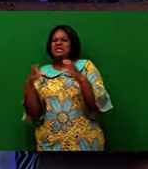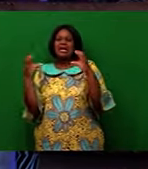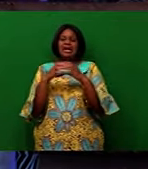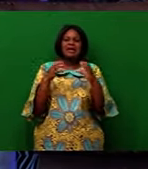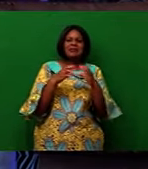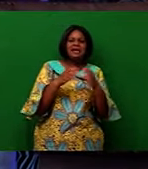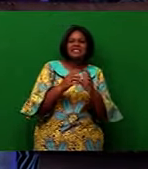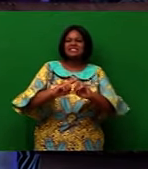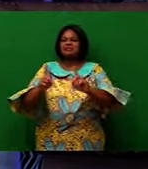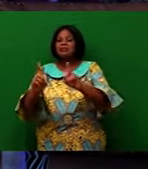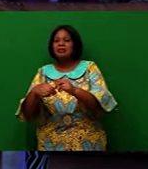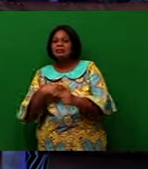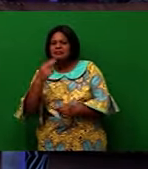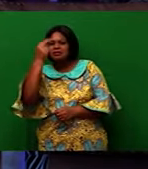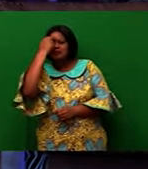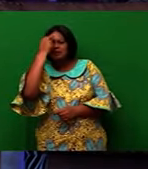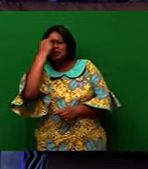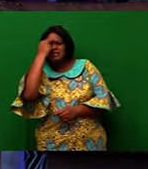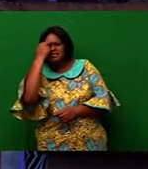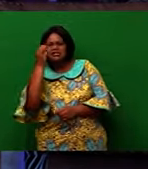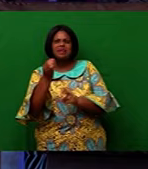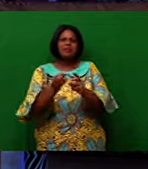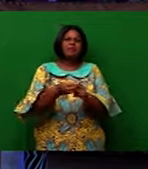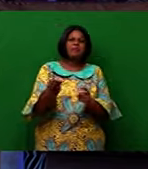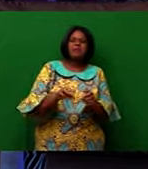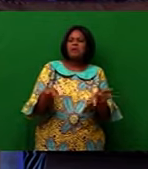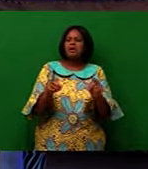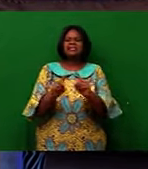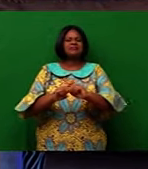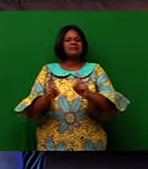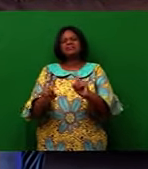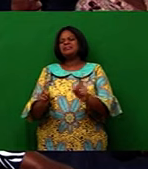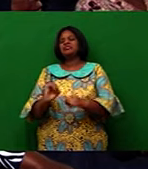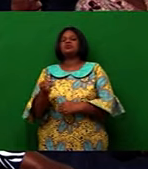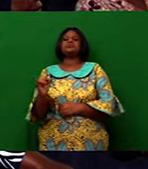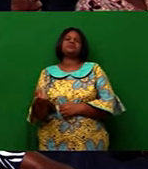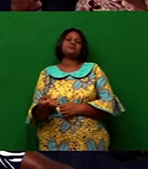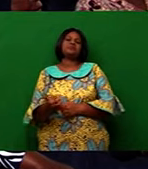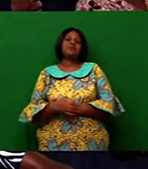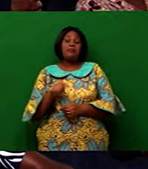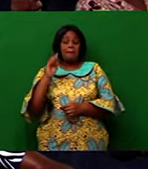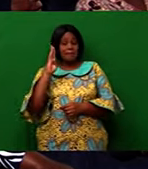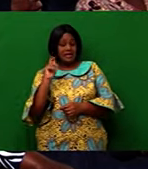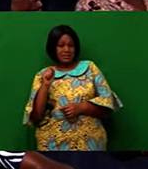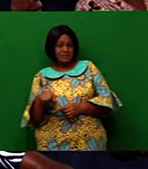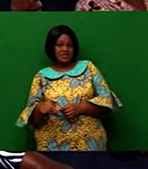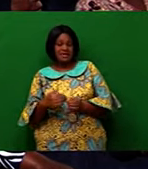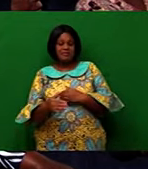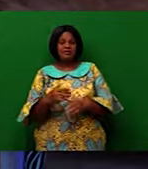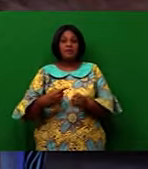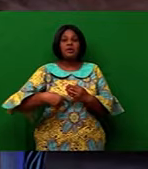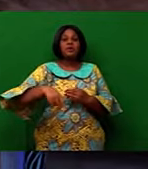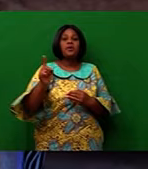siyana tiri kuona mapurisa tiri kuona vanoshanda mabasa tinokutendai nekuramba muchingotitsigira asi nhasi tisati taenda kuvadare